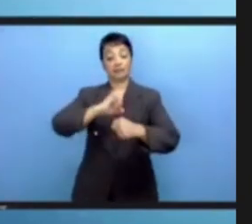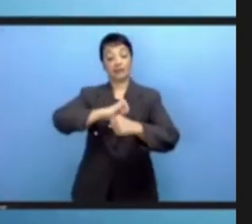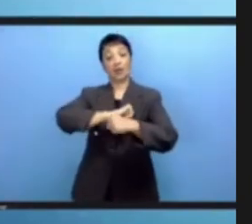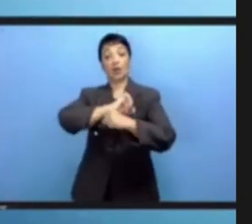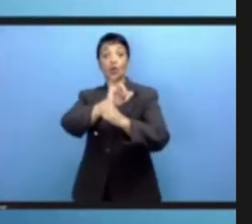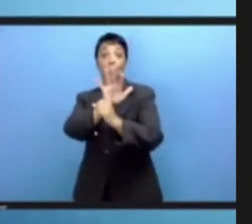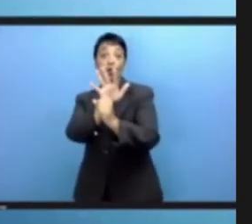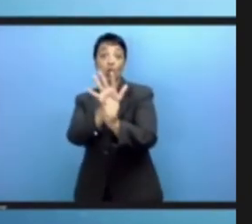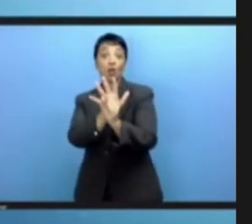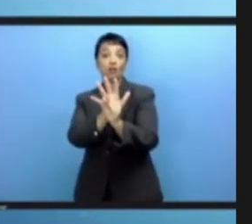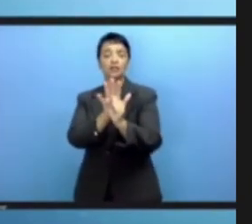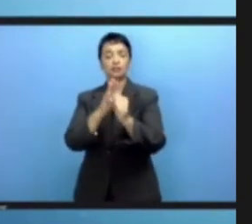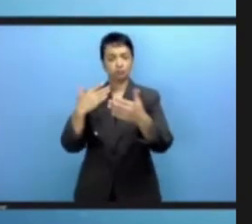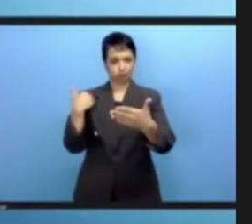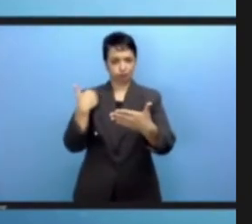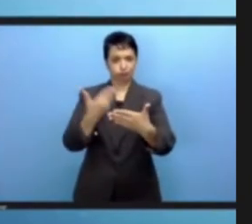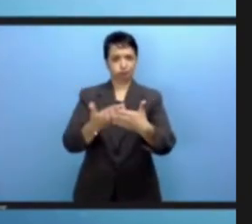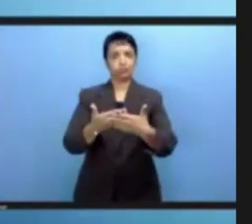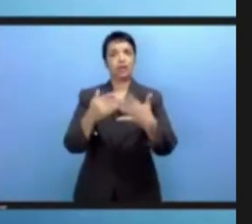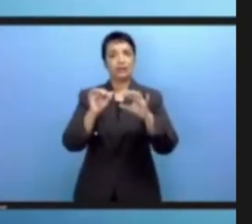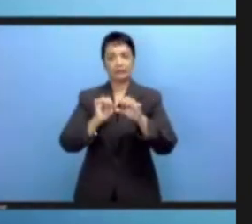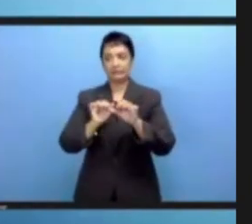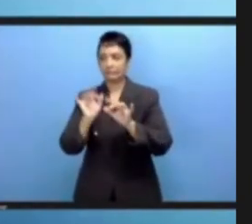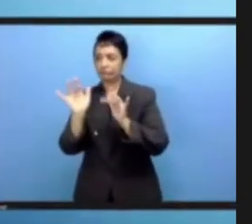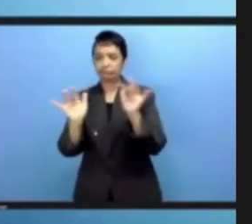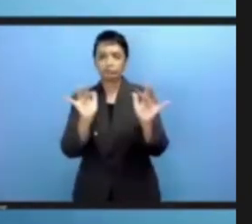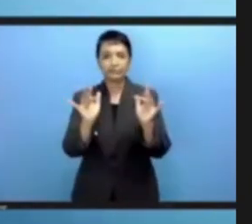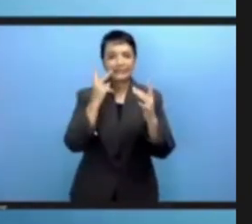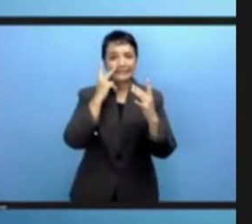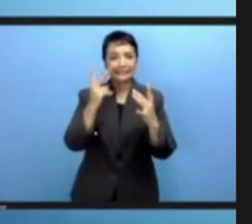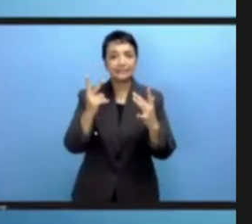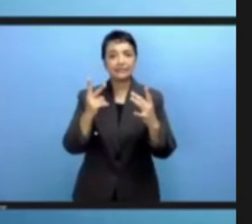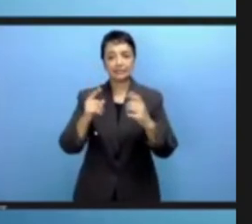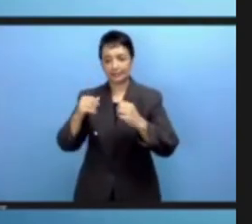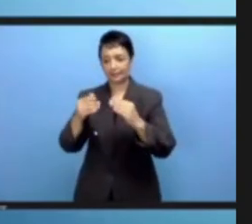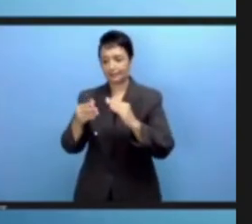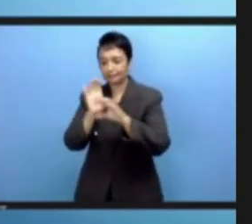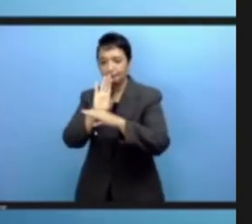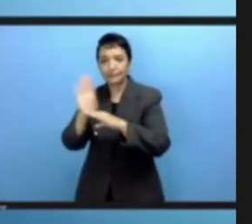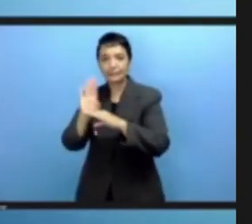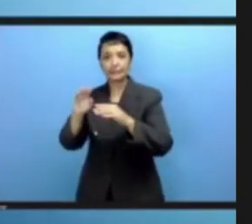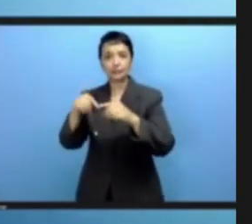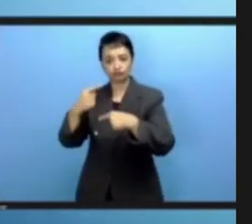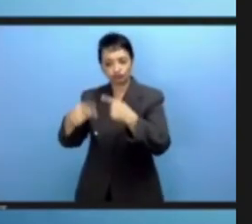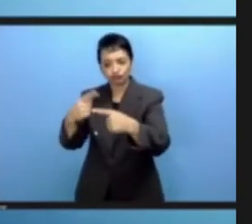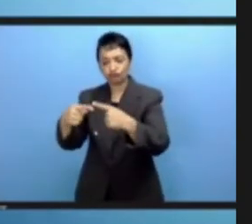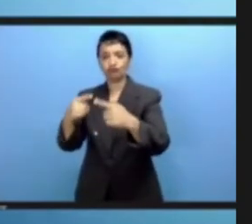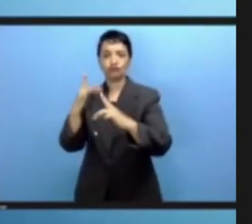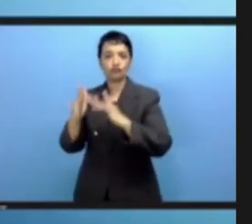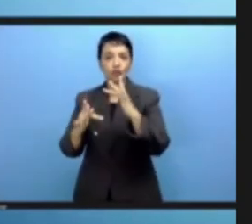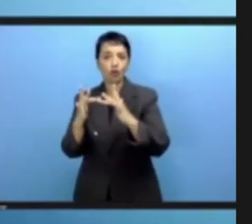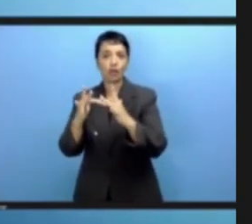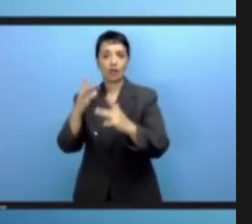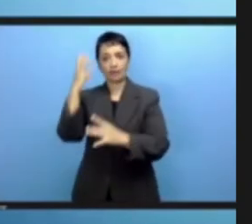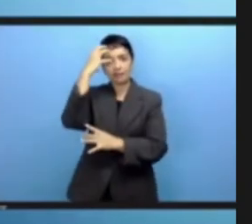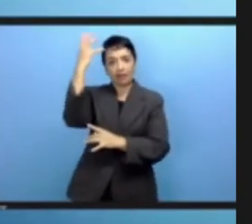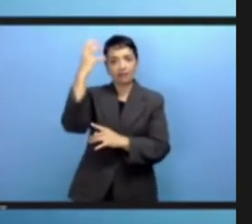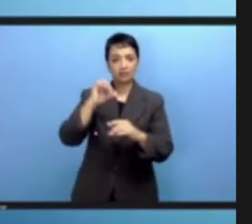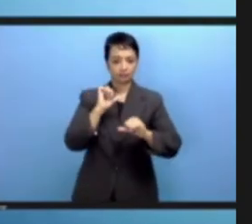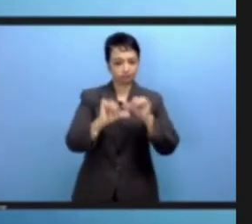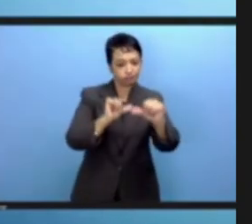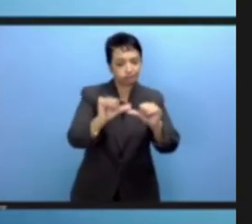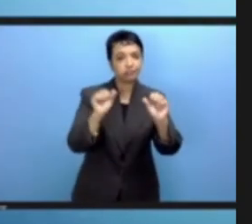de COVID-19, nous avons eu l'occasion de mener des activités, opérations